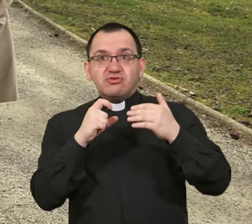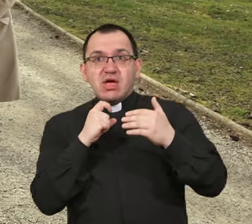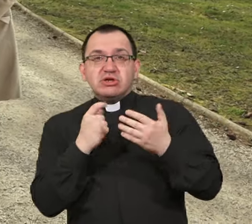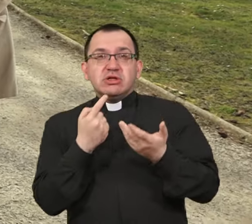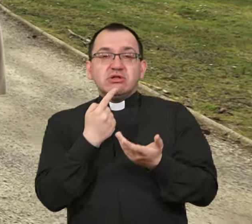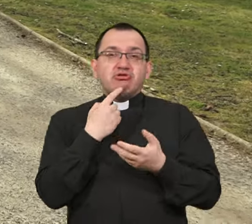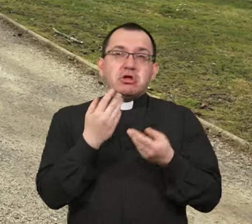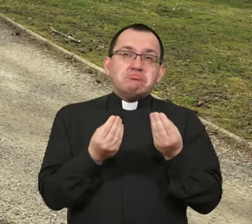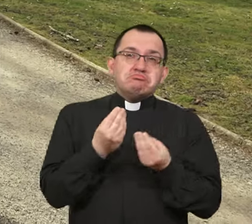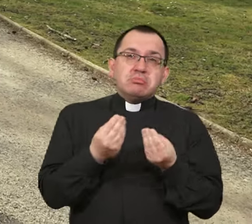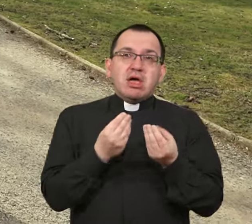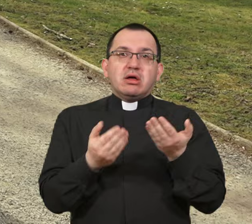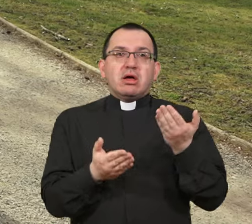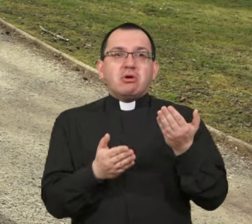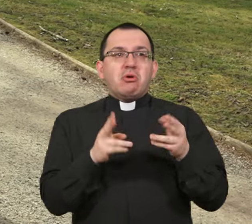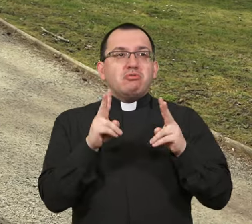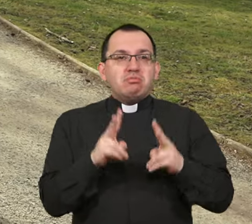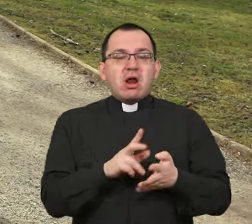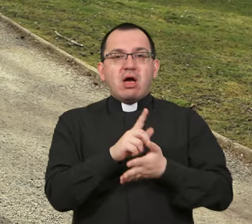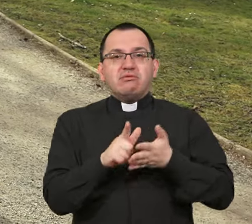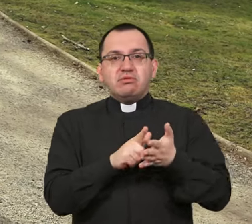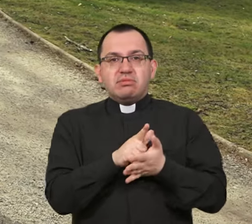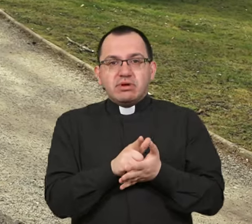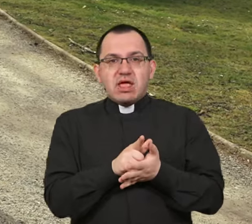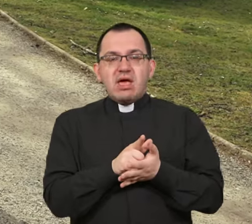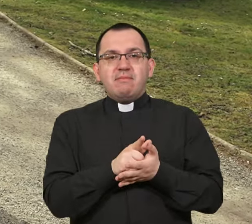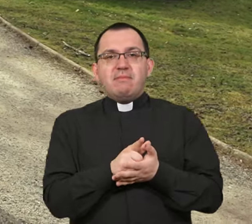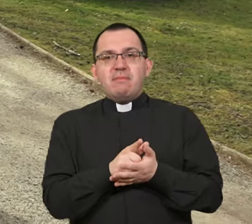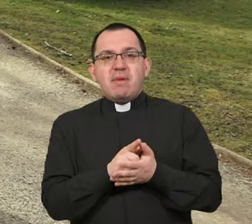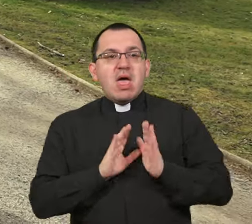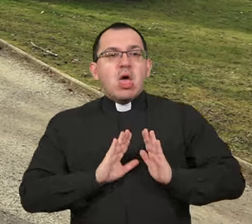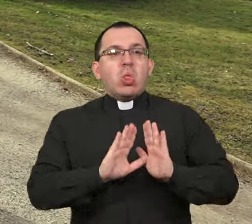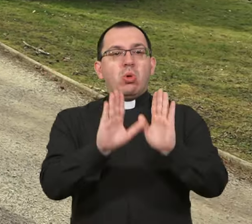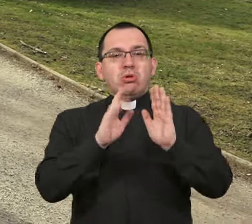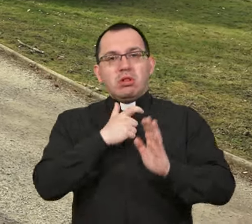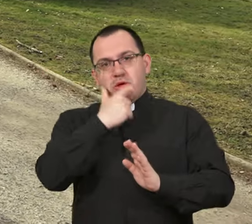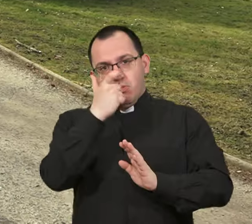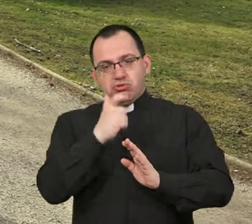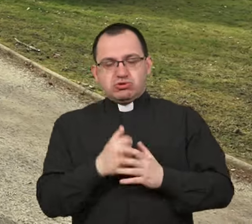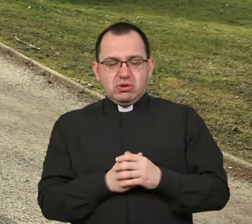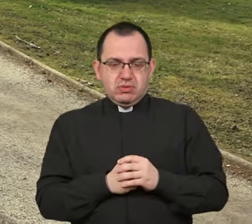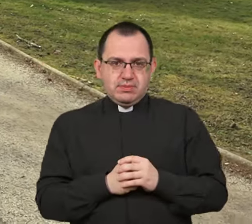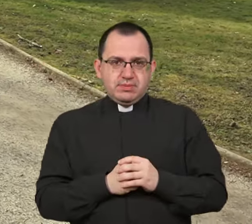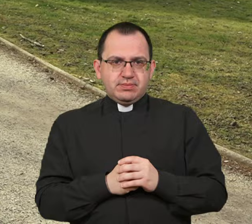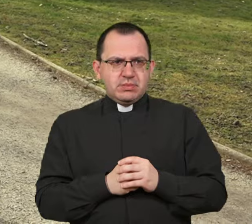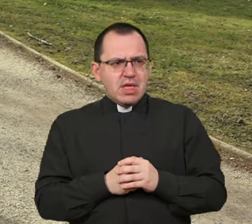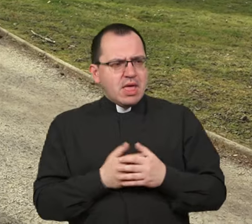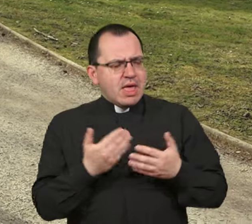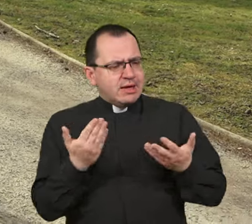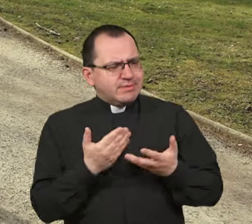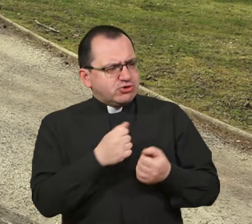nekako na pravo mjesto, u pravo vrijeme zapravo još više pogurnuli u Božje ruke. A što vas je